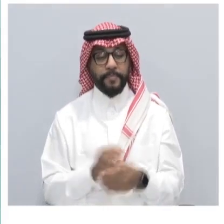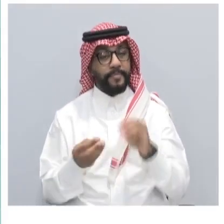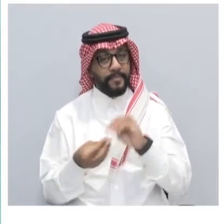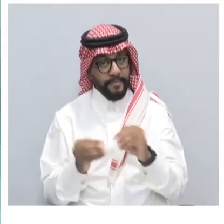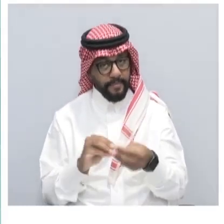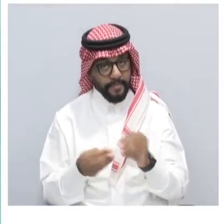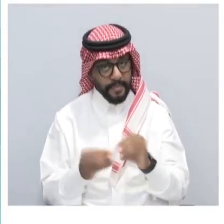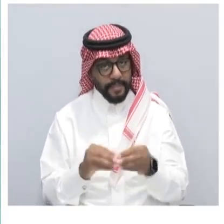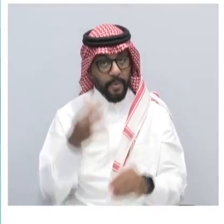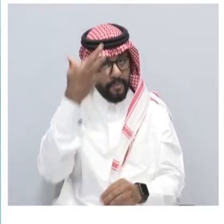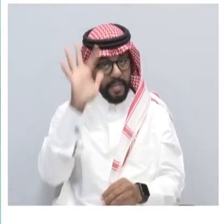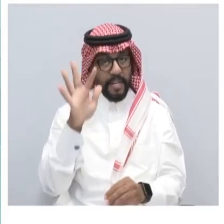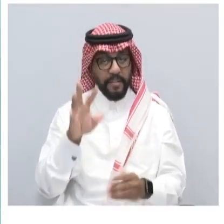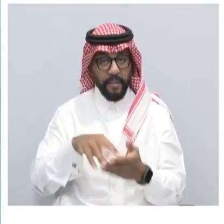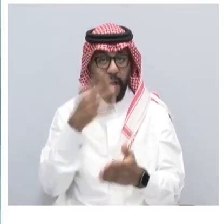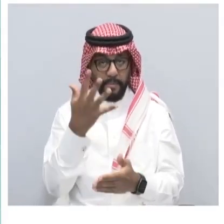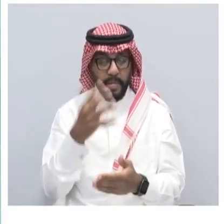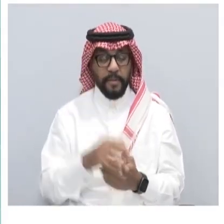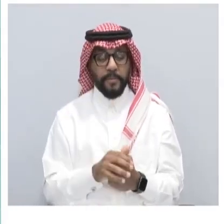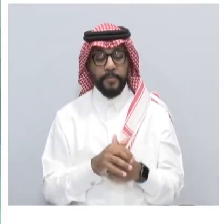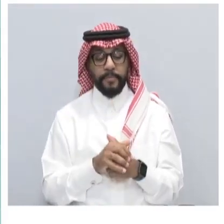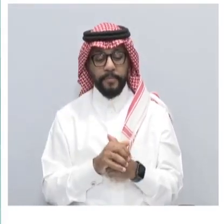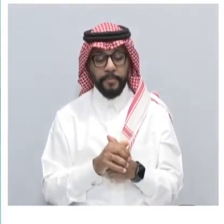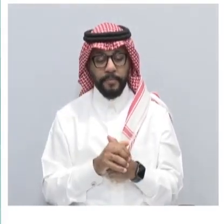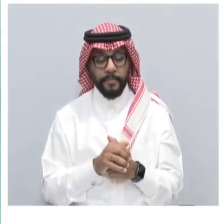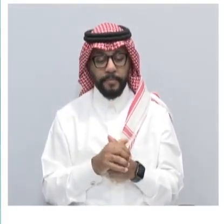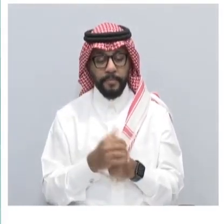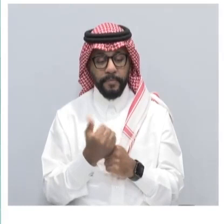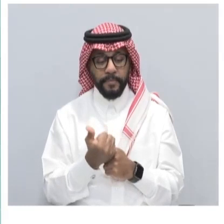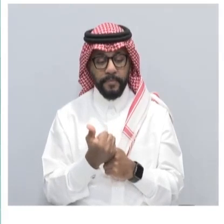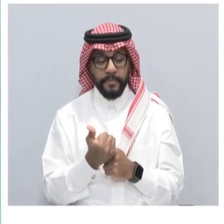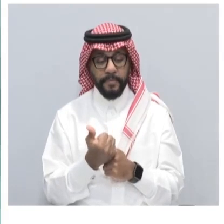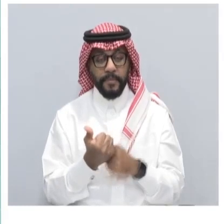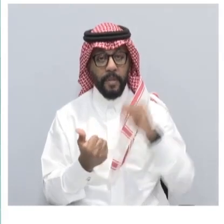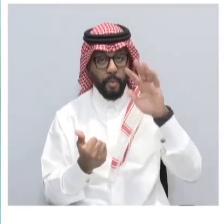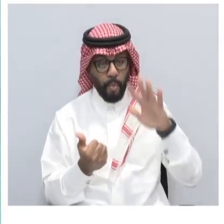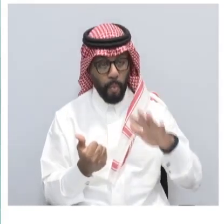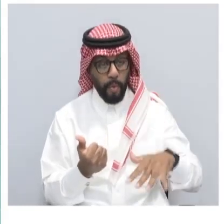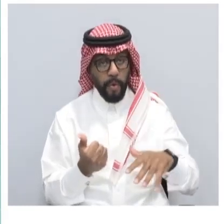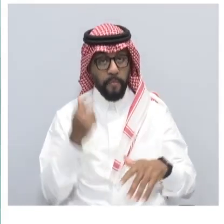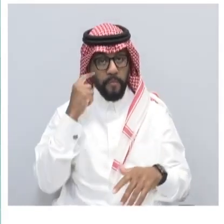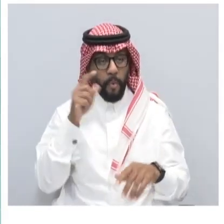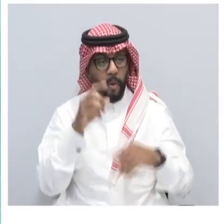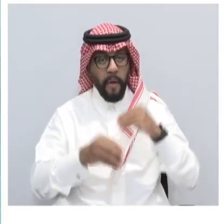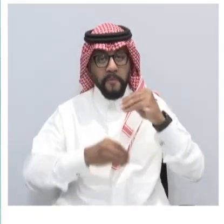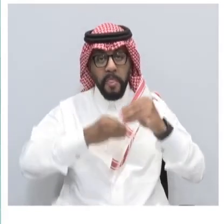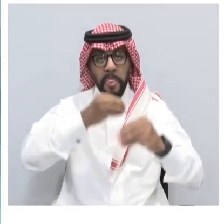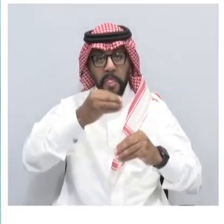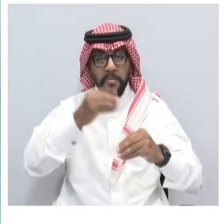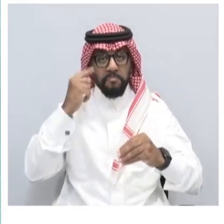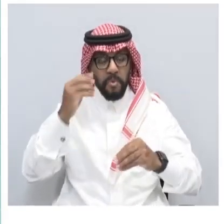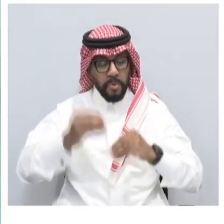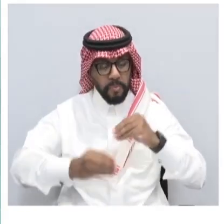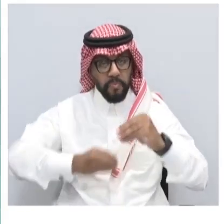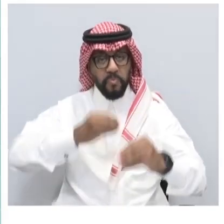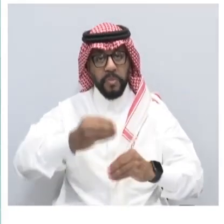كلر ثم بعد ذلك سادسا العرض الذي تريده بحيث يتم زياده